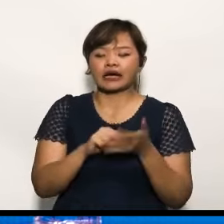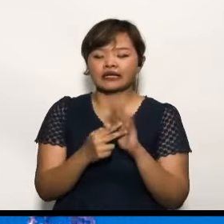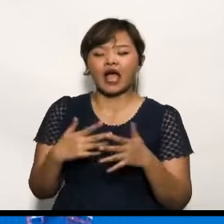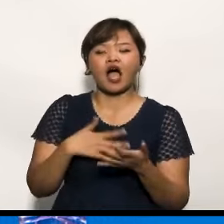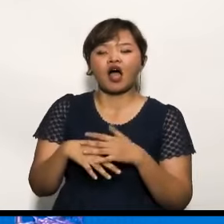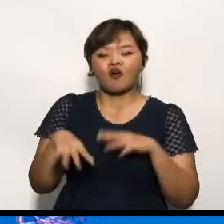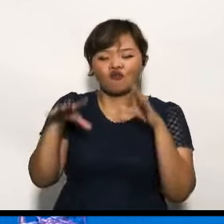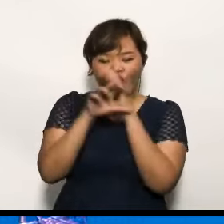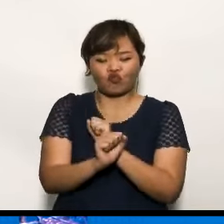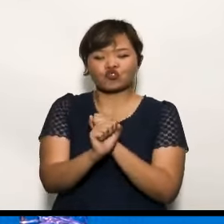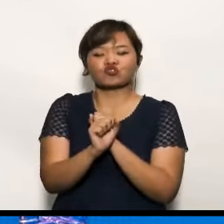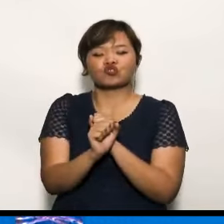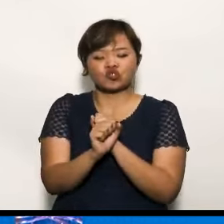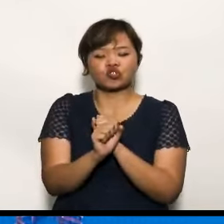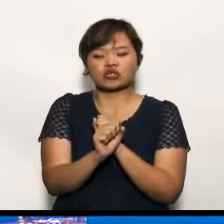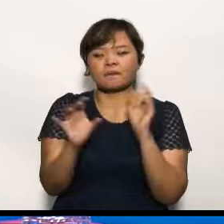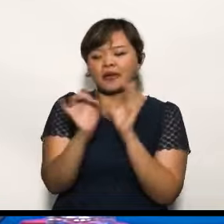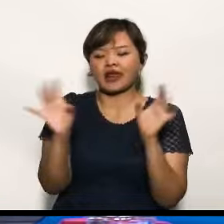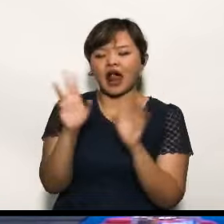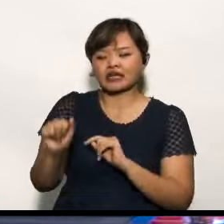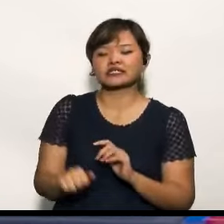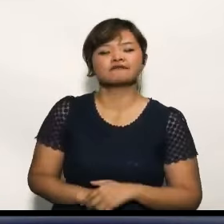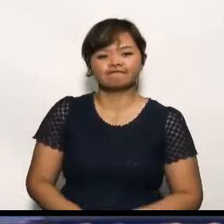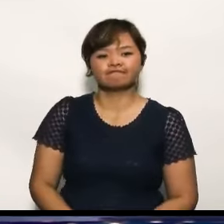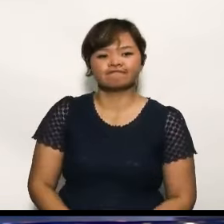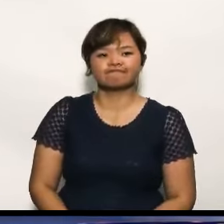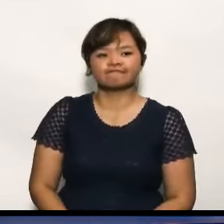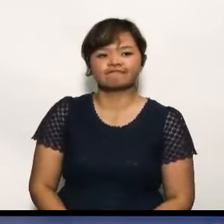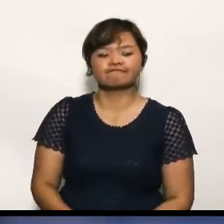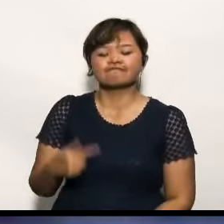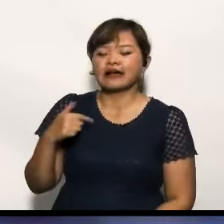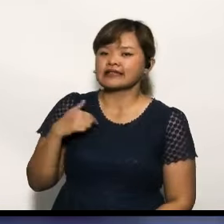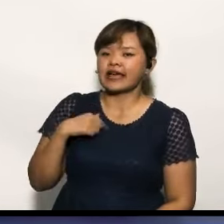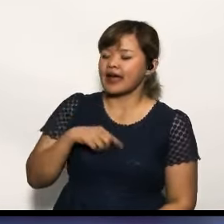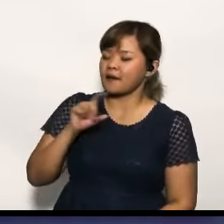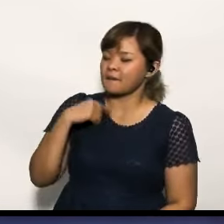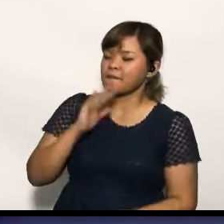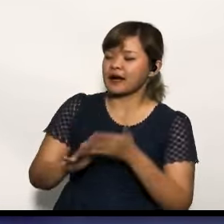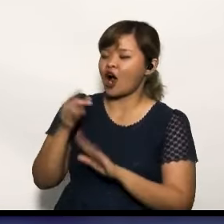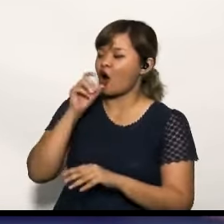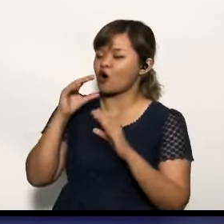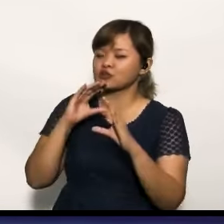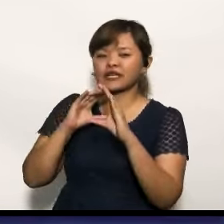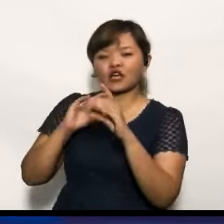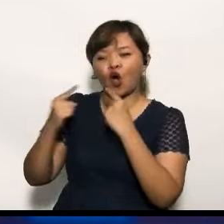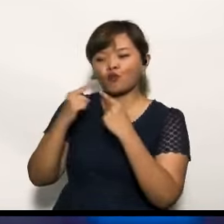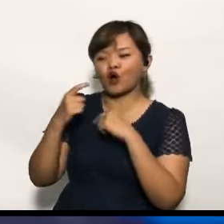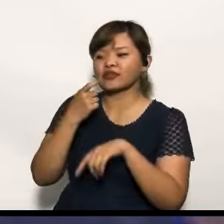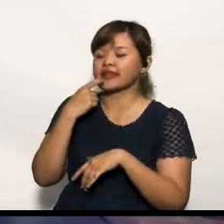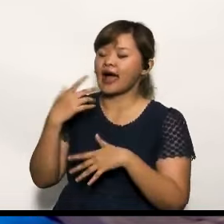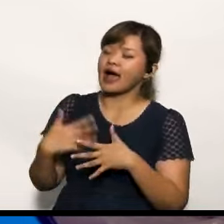dengan orang anak-anak muda, yang anak-anak muda jiwanya suka perubahan ya, suka kritis